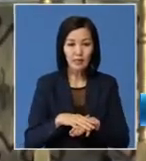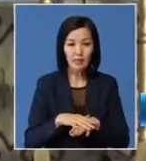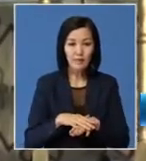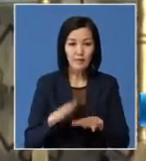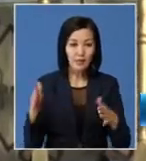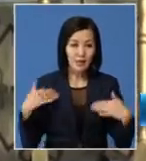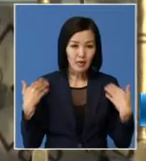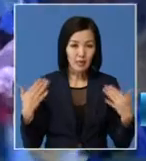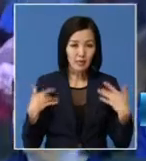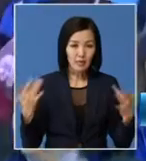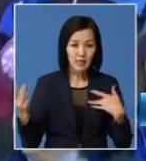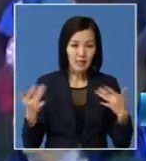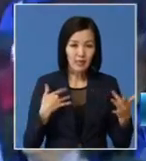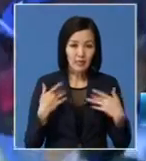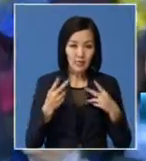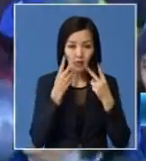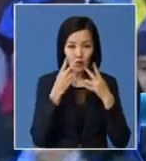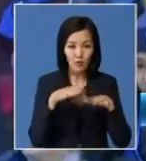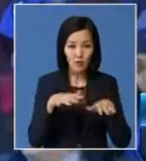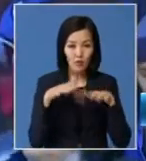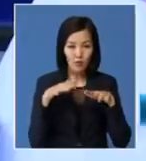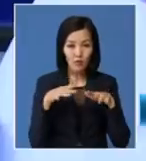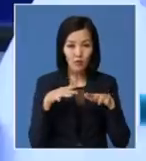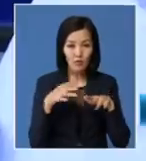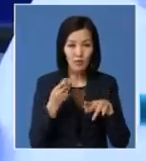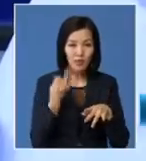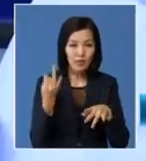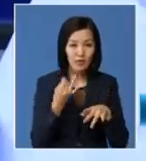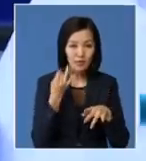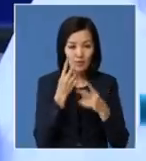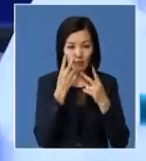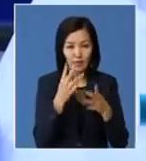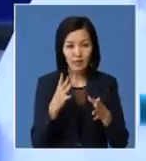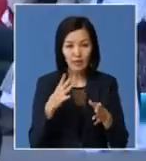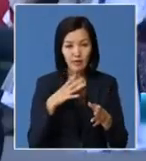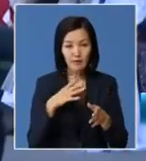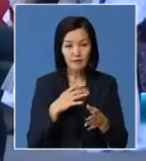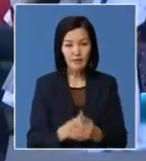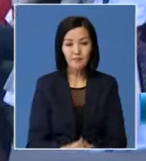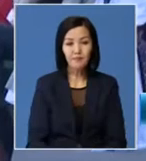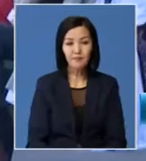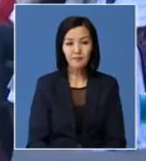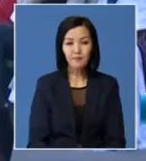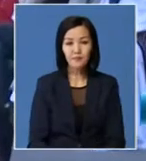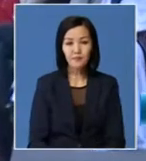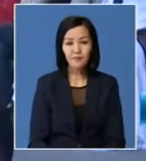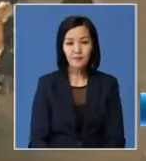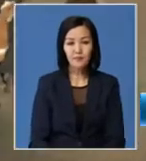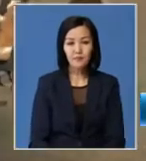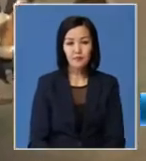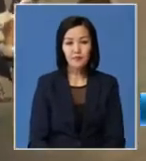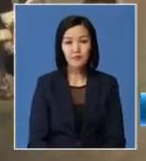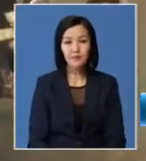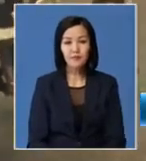бөленеді. Театрландырылған көріністі жастар рухтанып, қарттар көзіне жас алып, жалпақ жұр терең тебіреніспен тамашалады. Елім